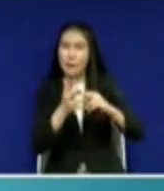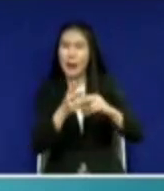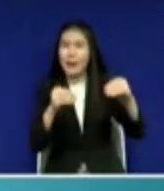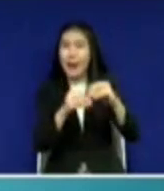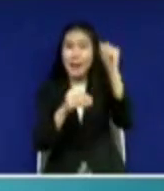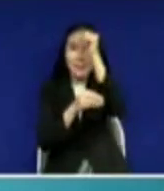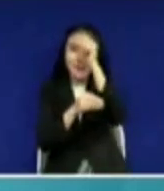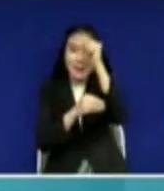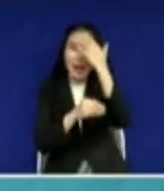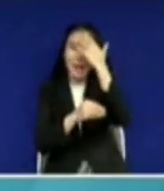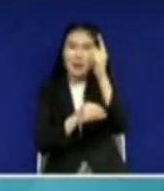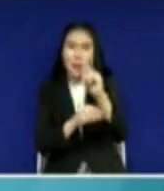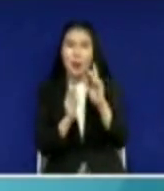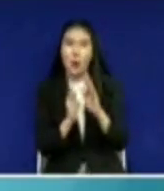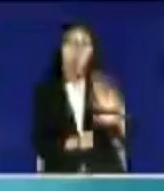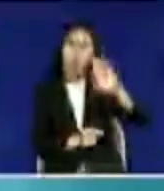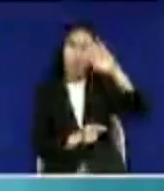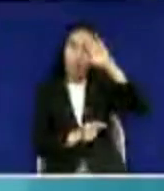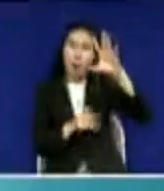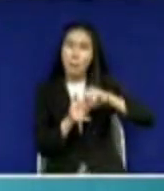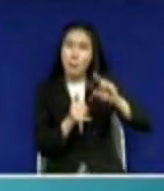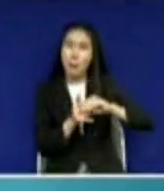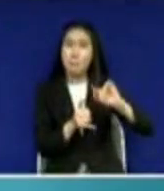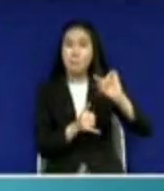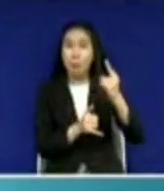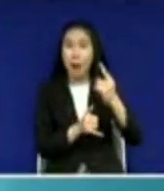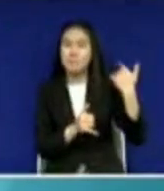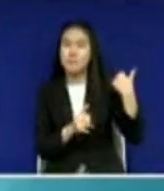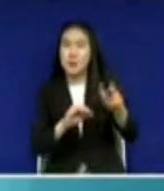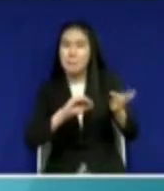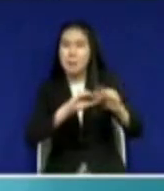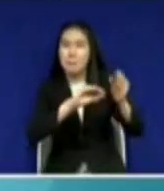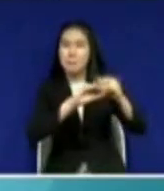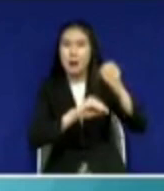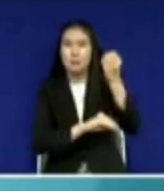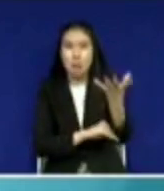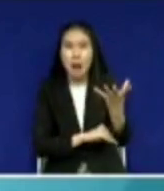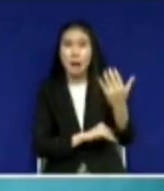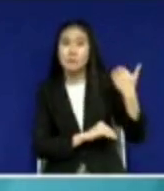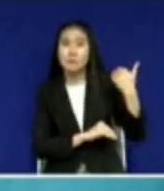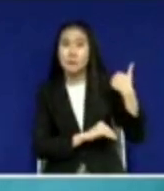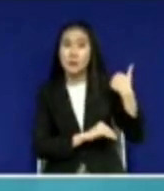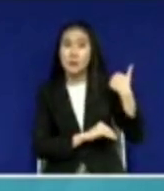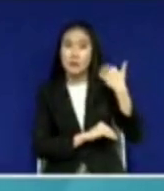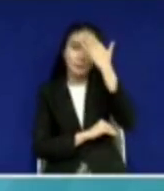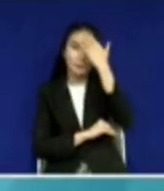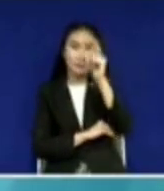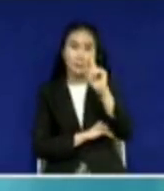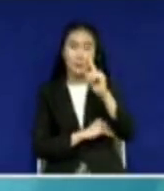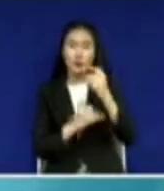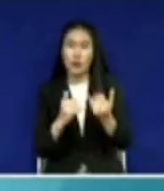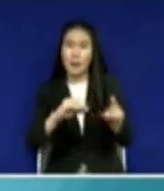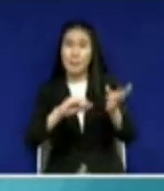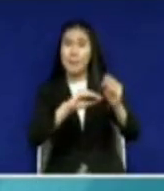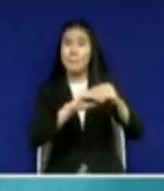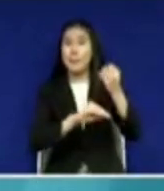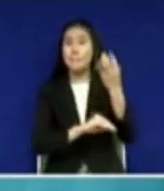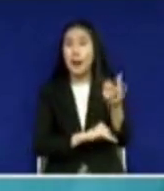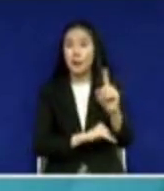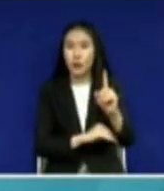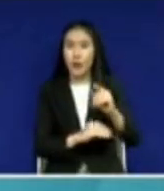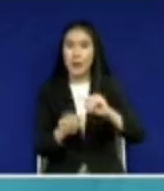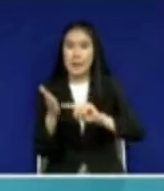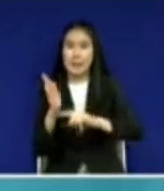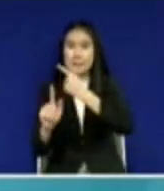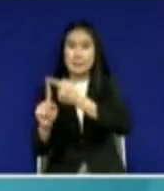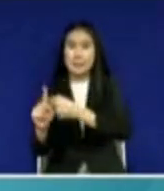ค่ะยังคงมีจำนวนผู้ป่วยรายใหม่เพิ่มขึ้นอย่างต่อเนื่องเช่นเดียวกันนะคะโดยเพิ่มมากในช่วงตั้งแต่ต้นเดือนมิ